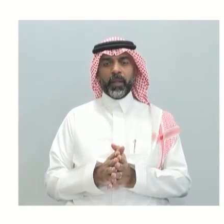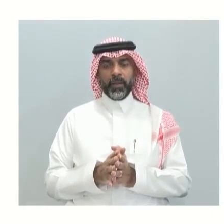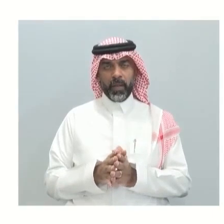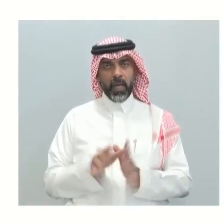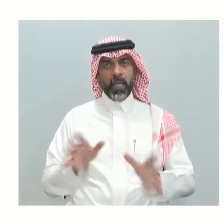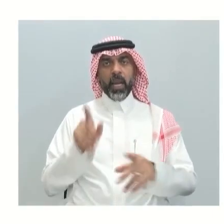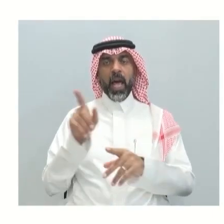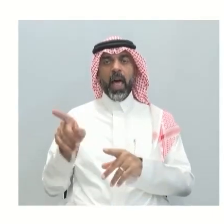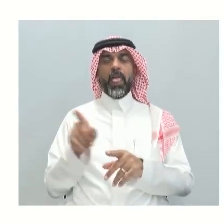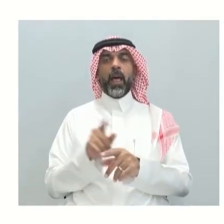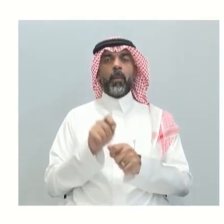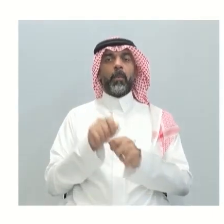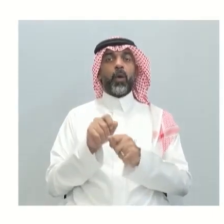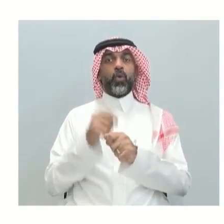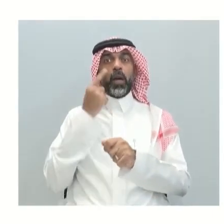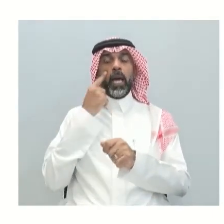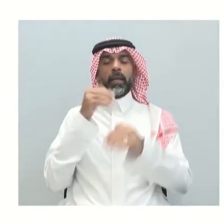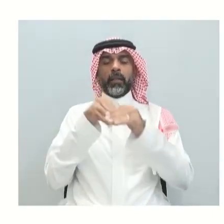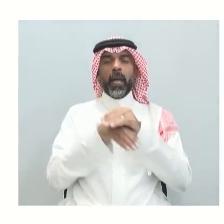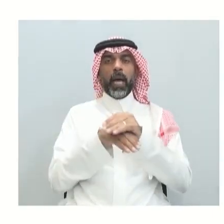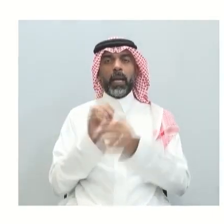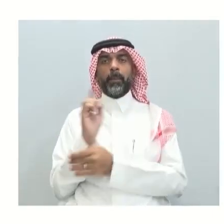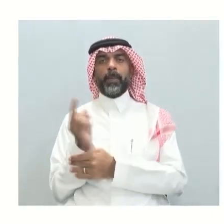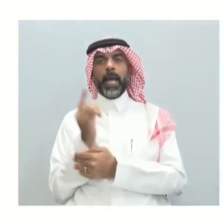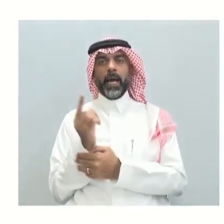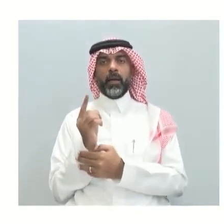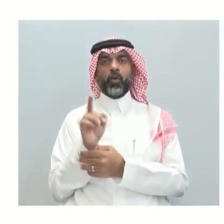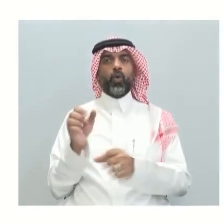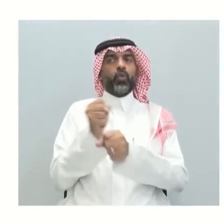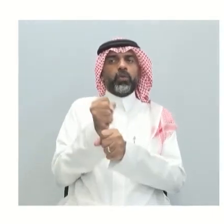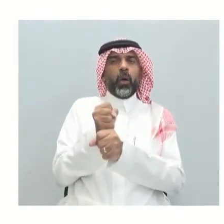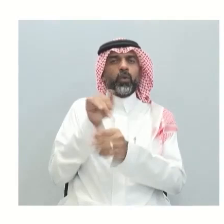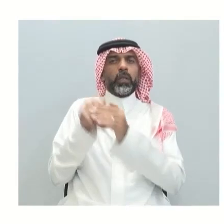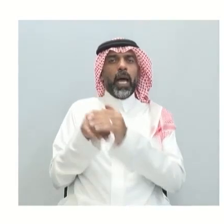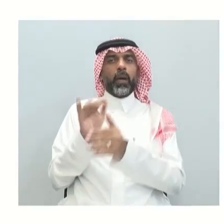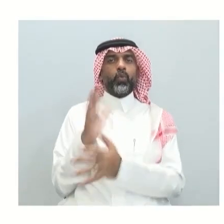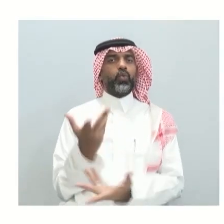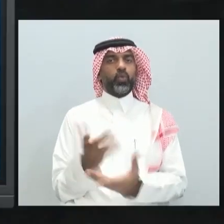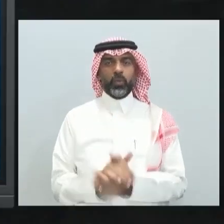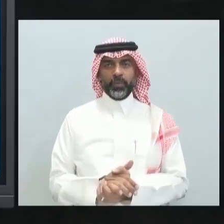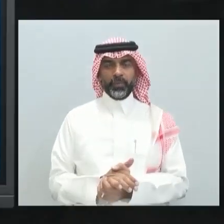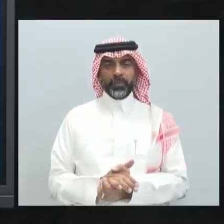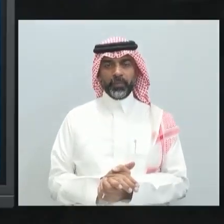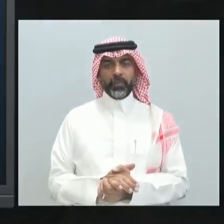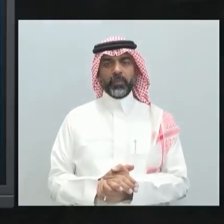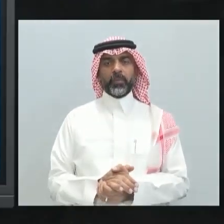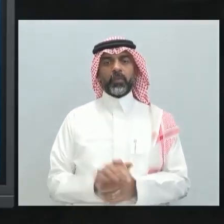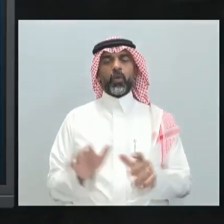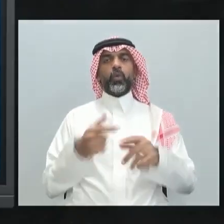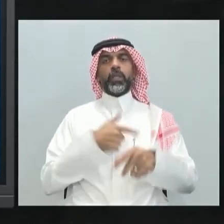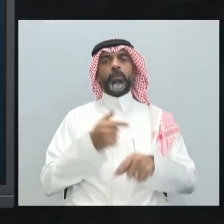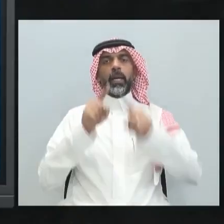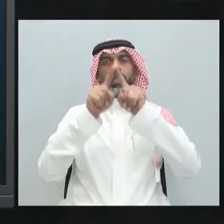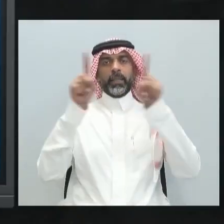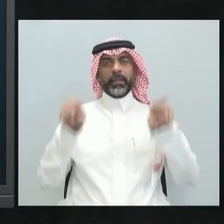المخلوق الحي داخل بيئته الادوار التي يؤديها المخلوق الحي داخل بيئته تندرج تحت الاطار البيئي